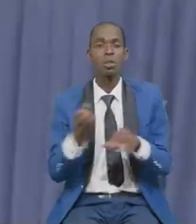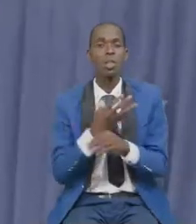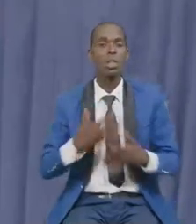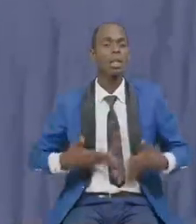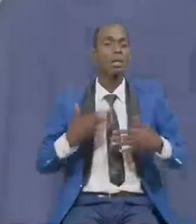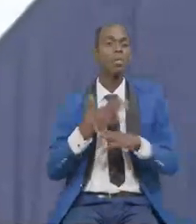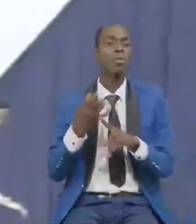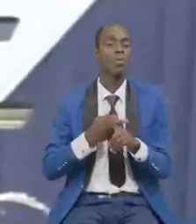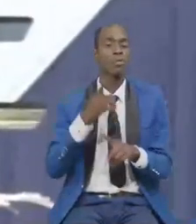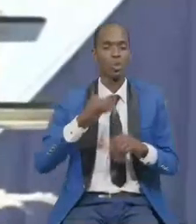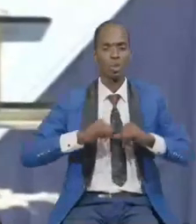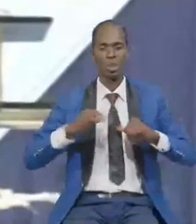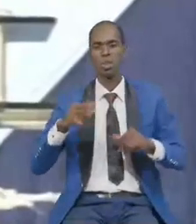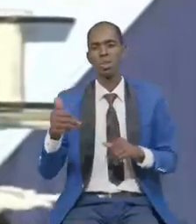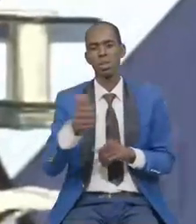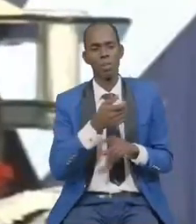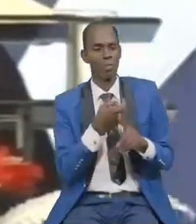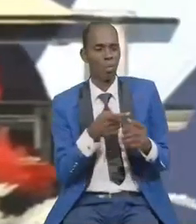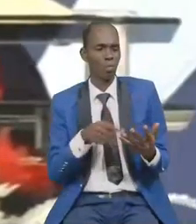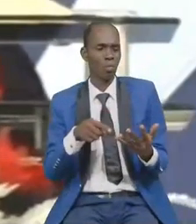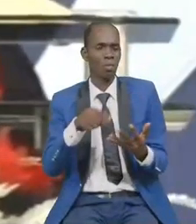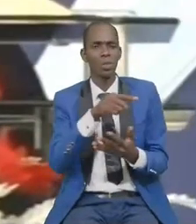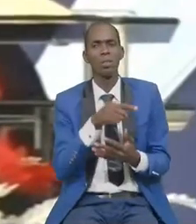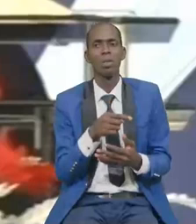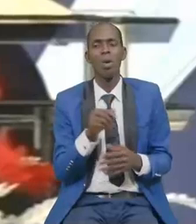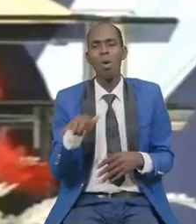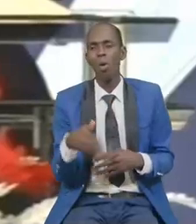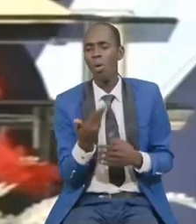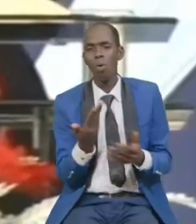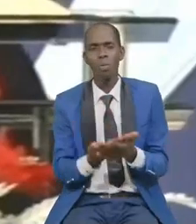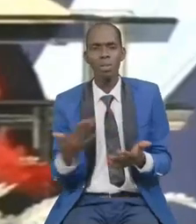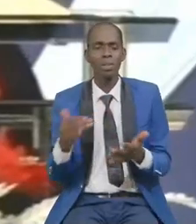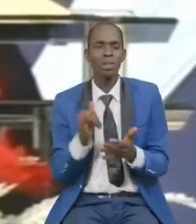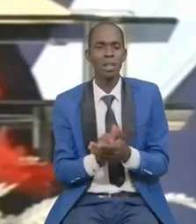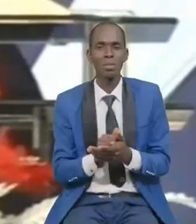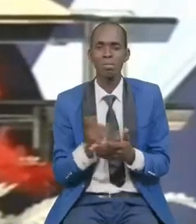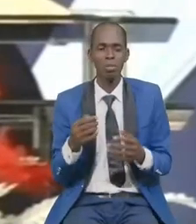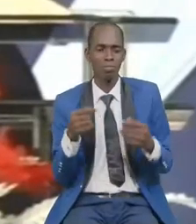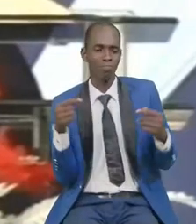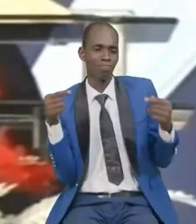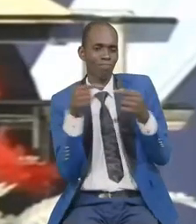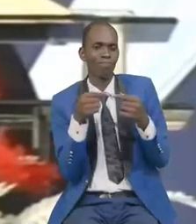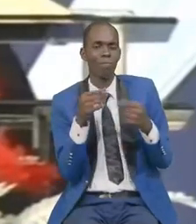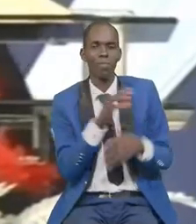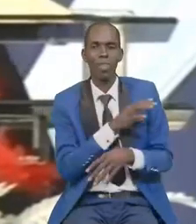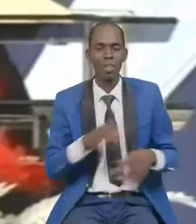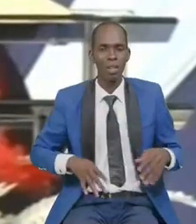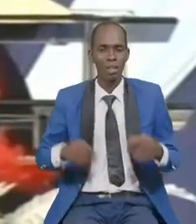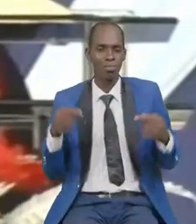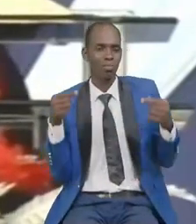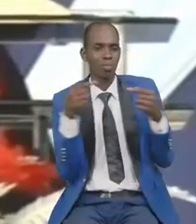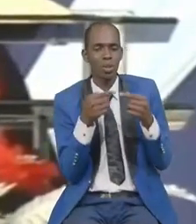prives de cela. Tout ce qui contredit Christ, tout ce qui contredit la chrétienté, tout ce qui